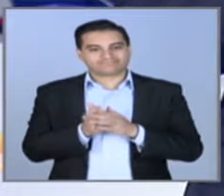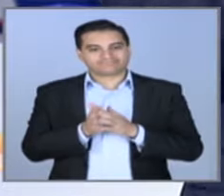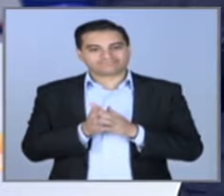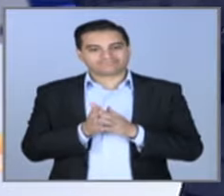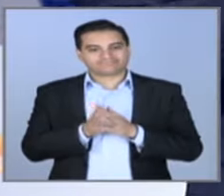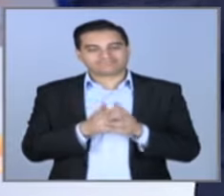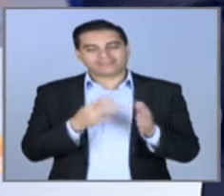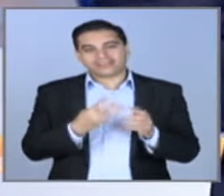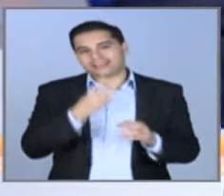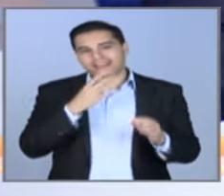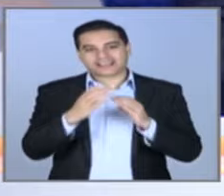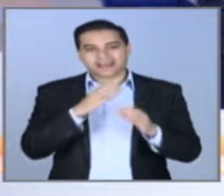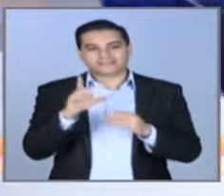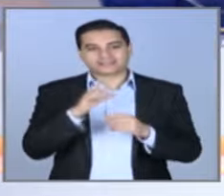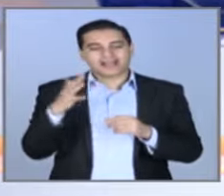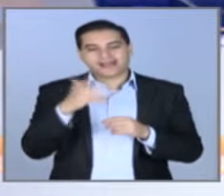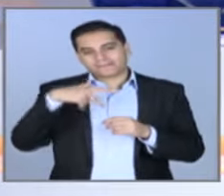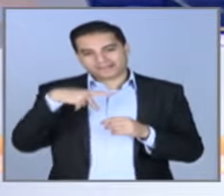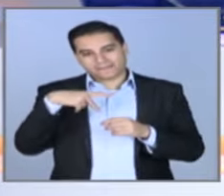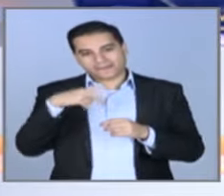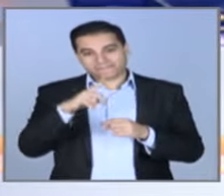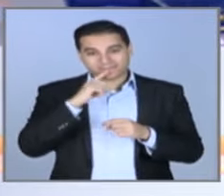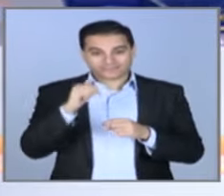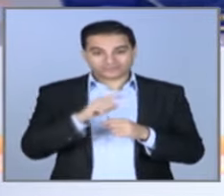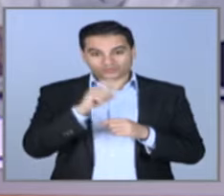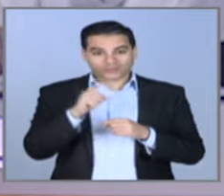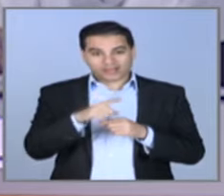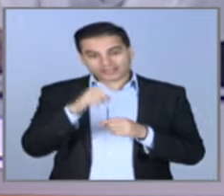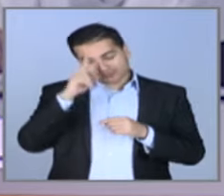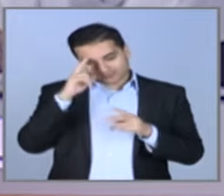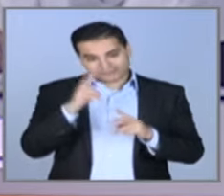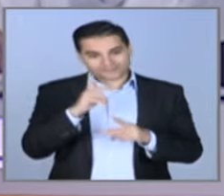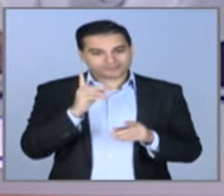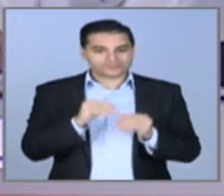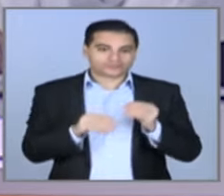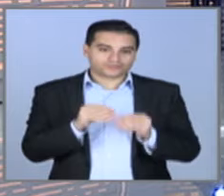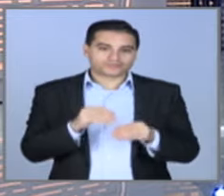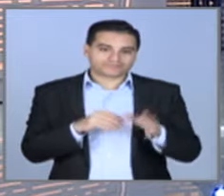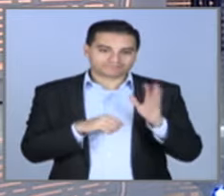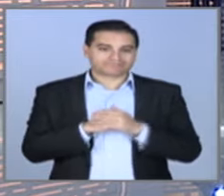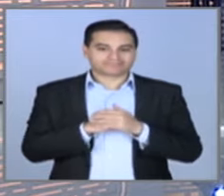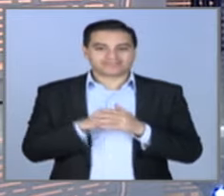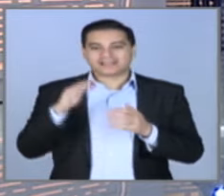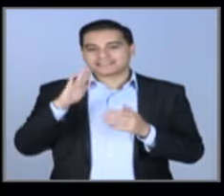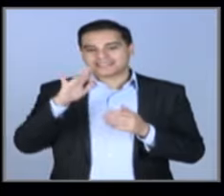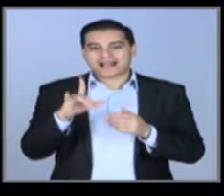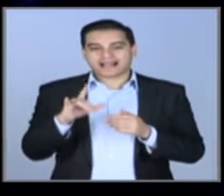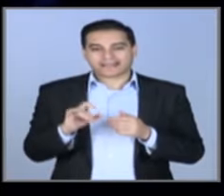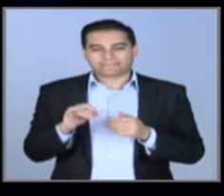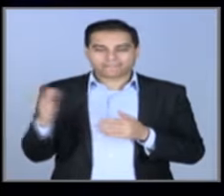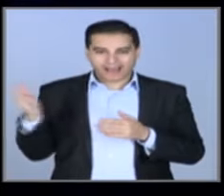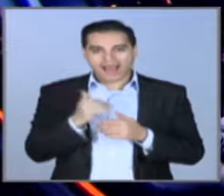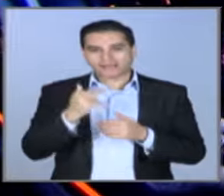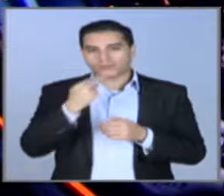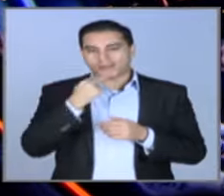لا. ثلاث إجابات صح من 8، بس في سؤال بقى. يلا مش مشكلة. معلش. سليم عايزين سيف ينضم